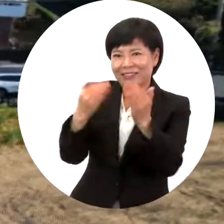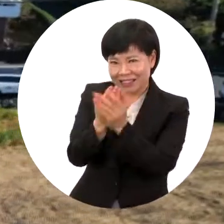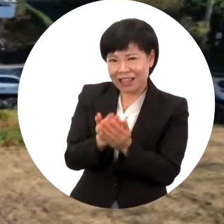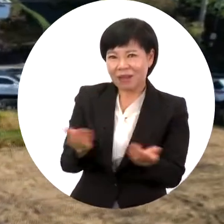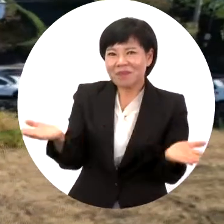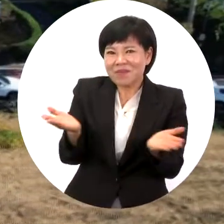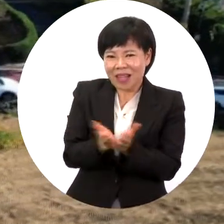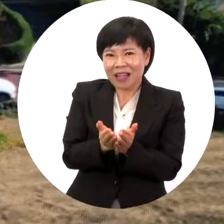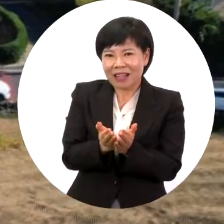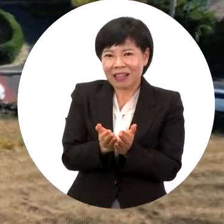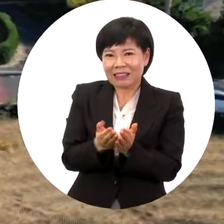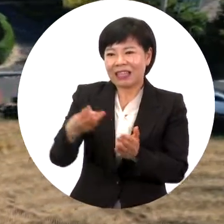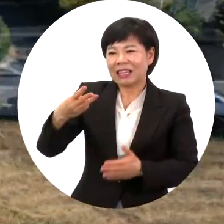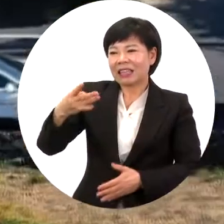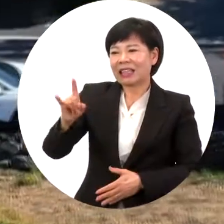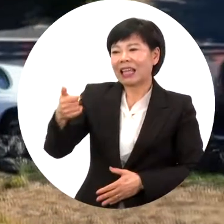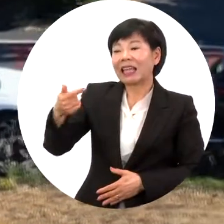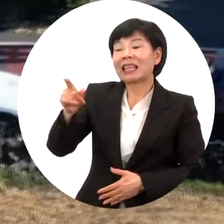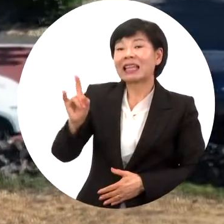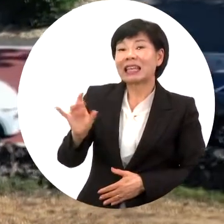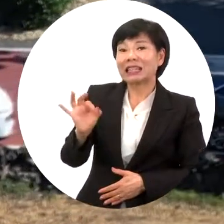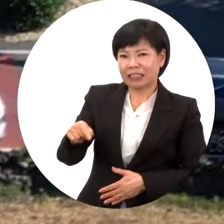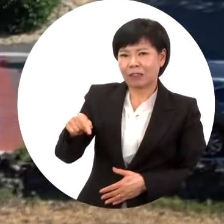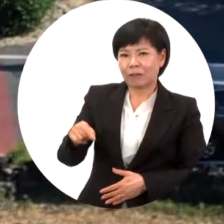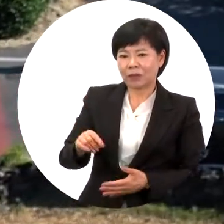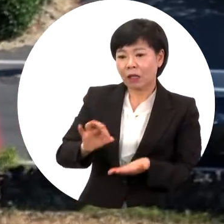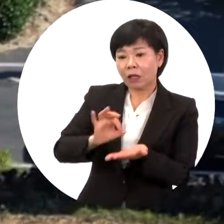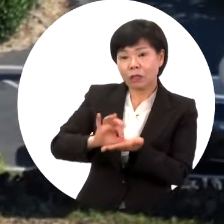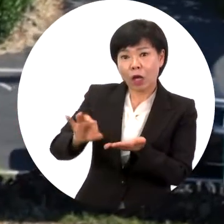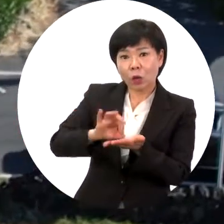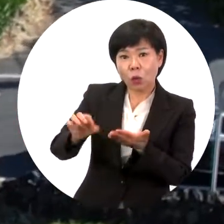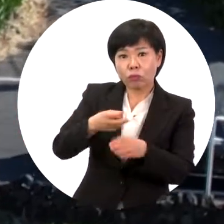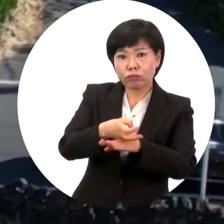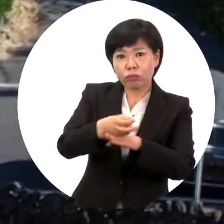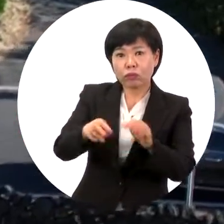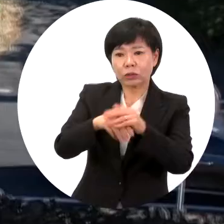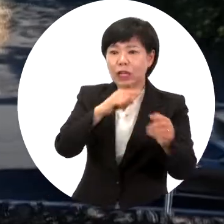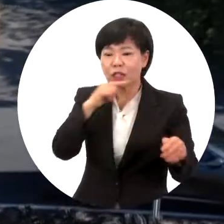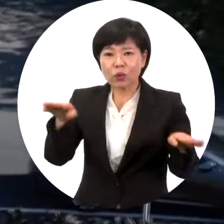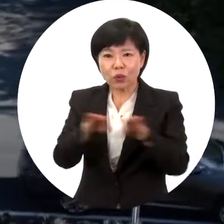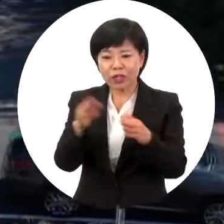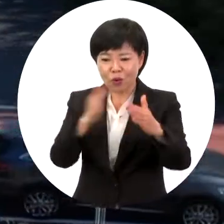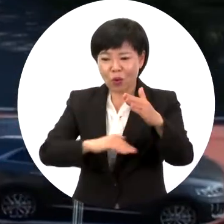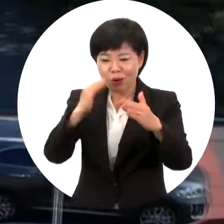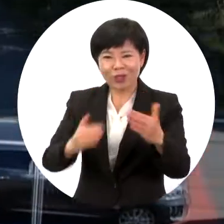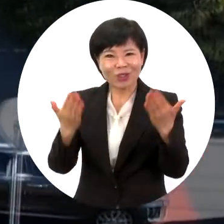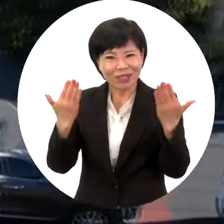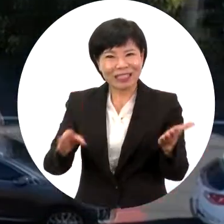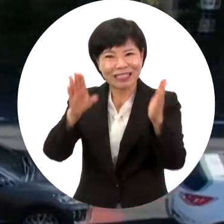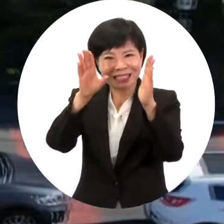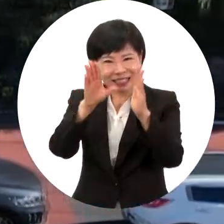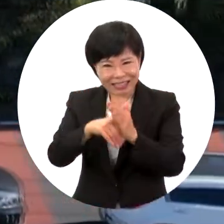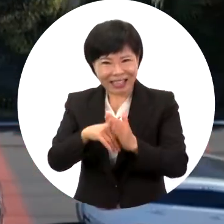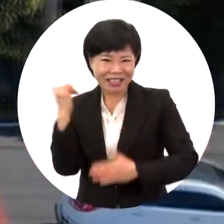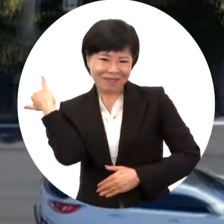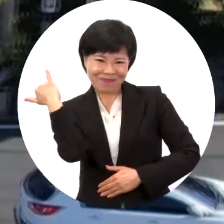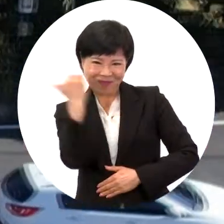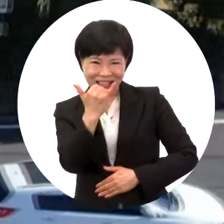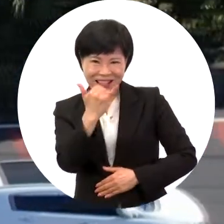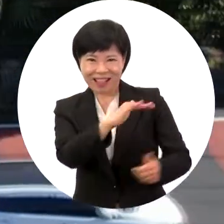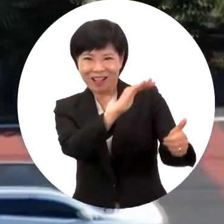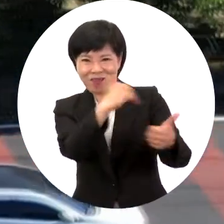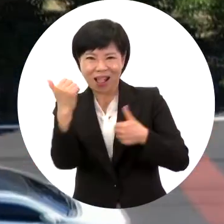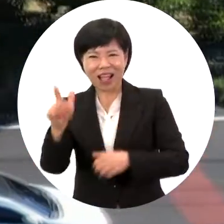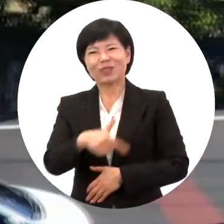됩니다. 남원읍 태흥 리 권역의 경우 버스 이용자 수요가 급감하는 일요일과 공휴일에는 전일 옵서버스도